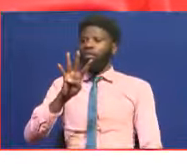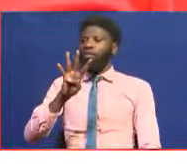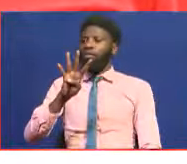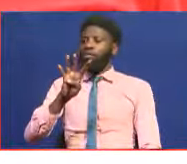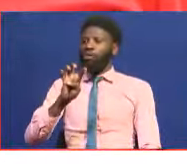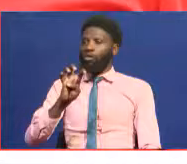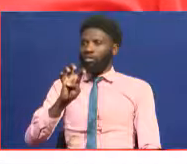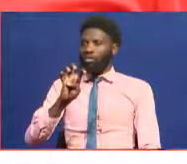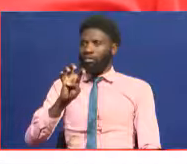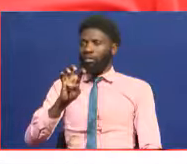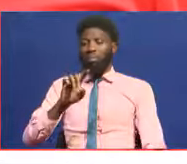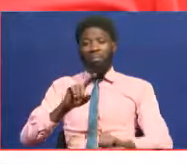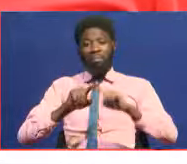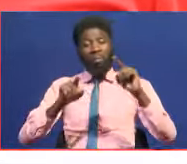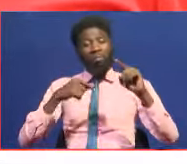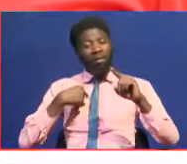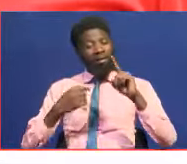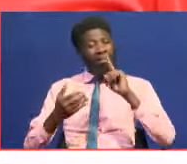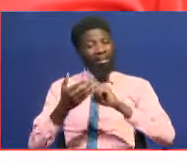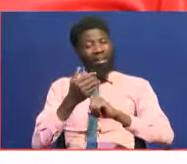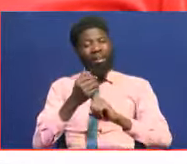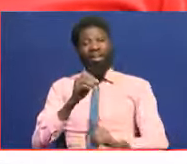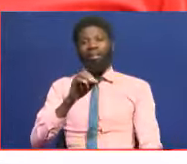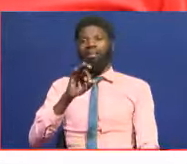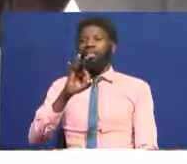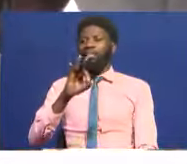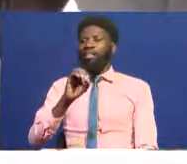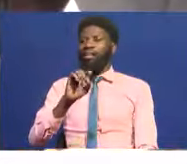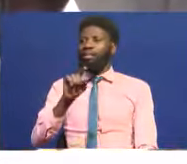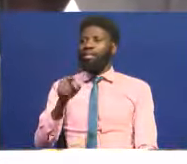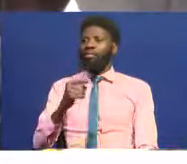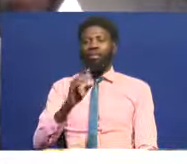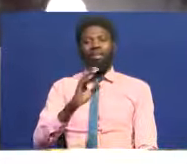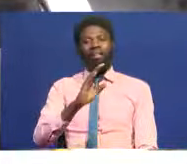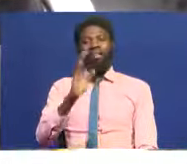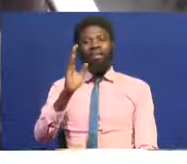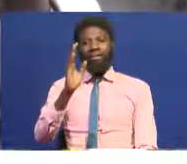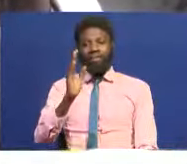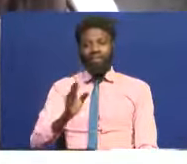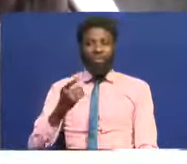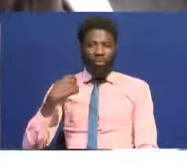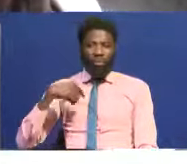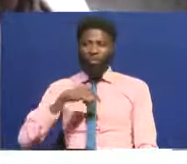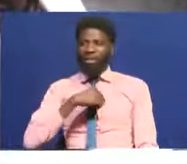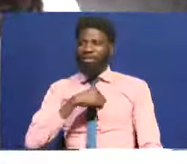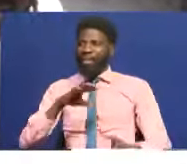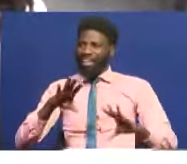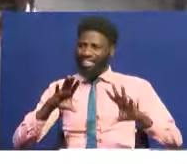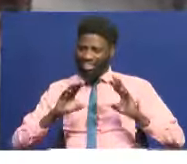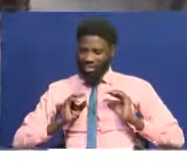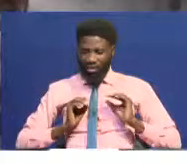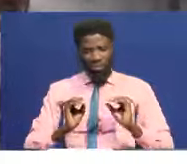hajafika 30,000. Hatuwezi kubali tunyimwe haki